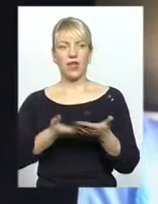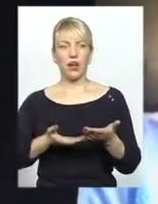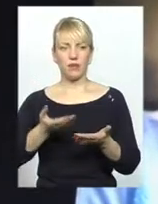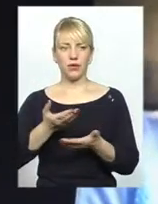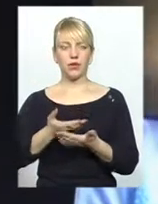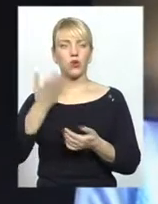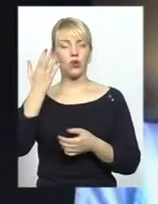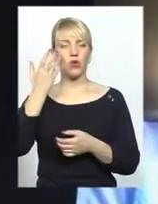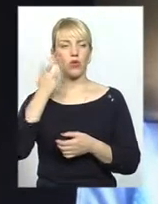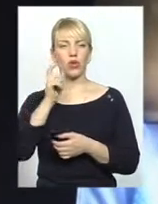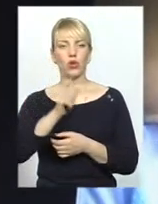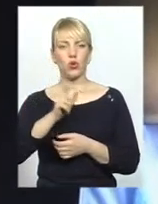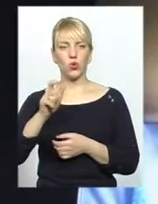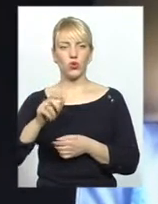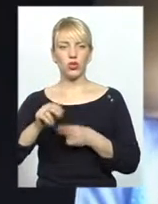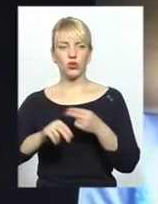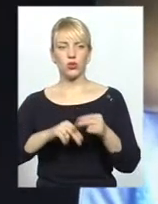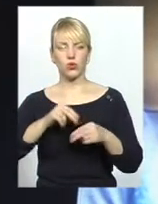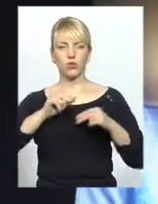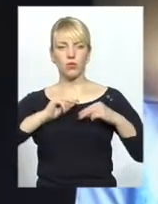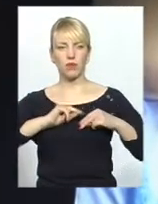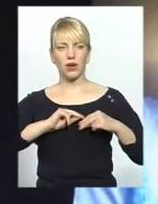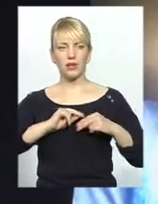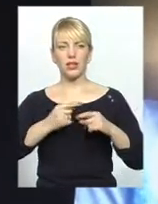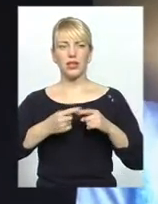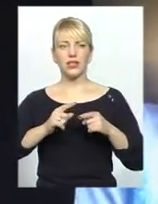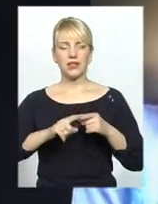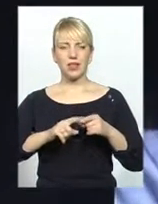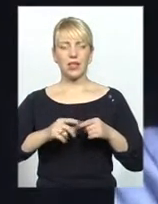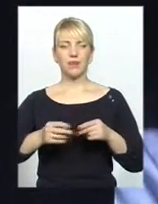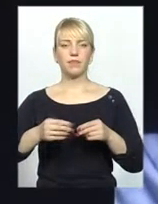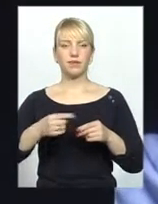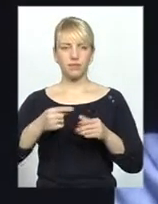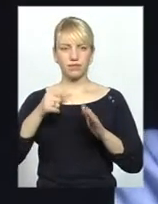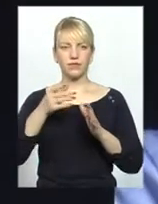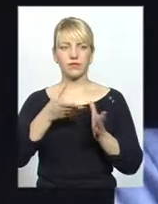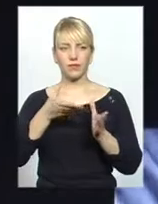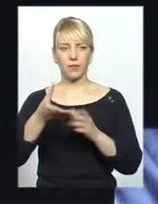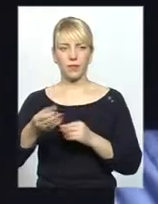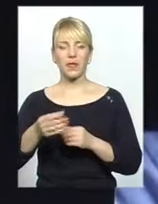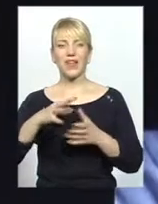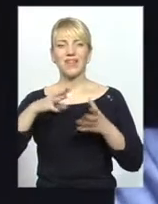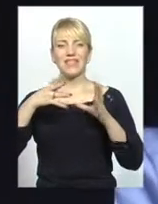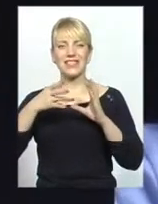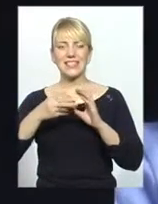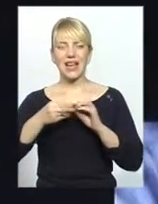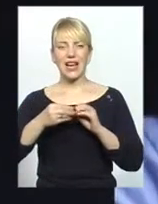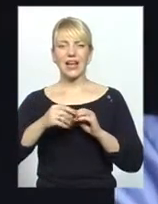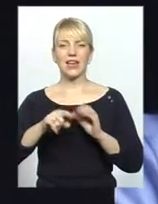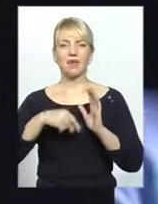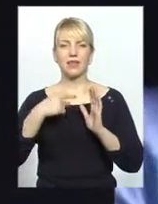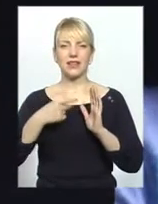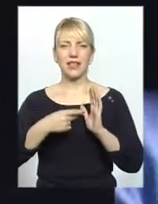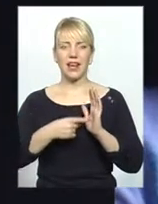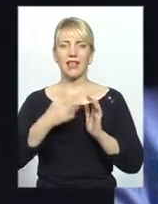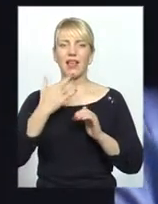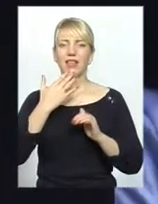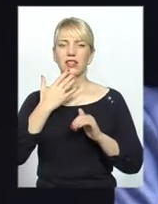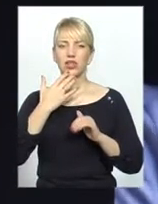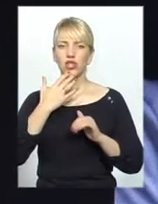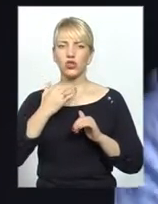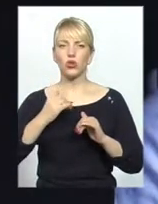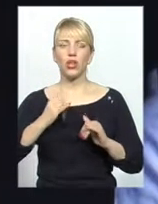коли люди шукають працю, це завжди дає про себе знати. Взагалі питання етнічної толерантності останнім часом і у